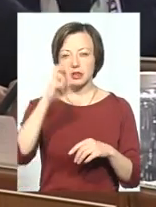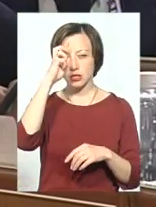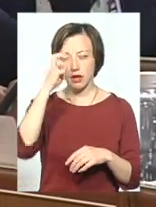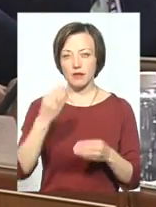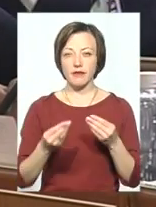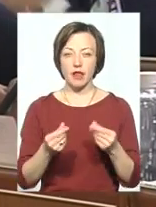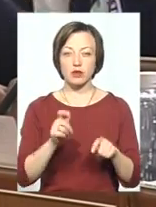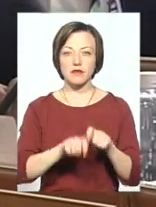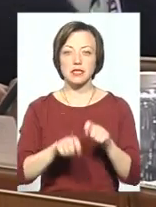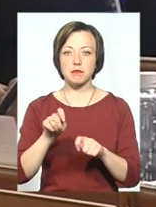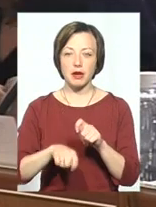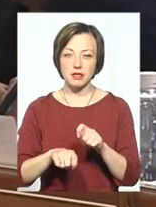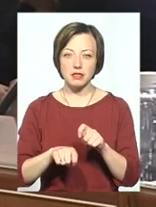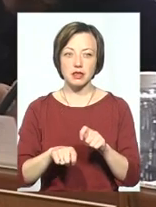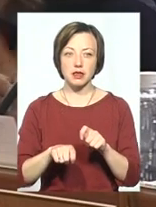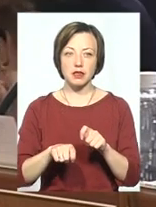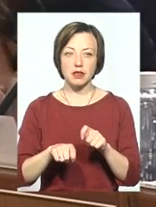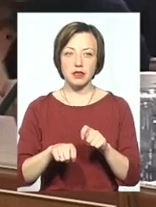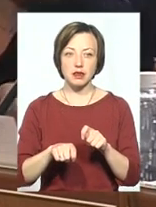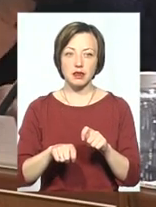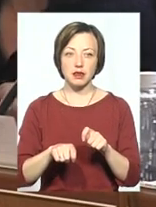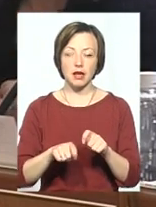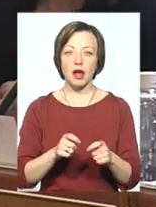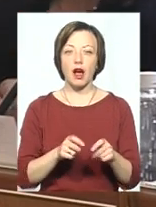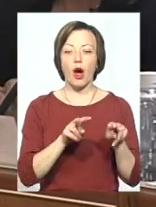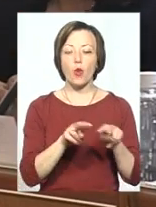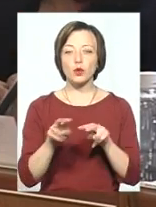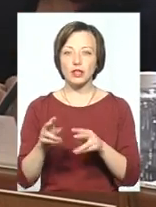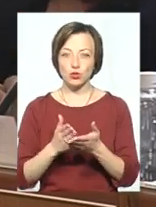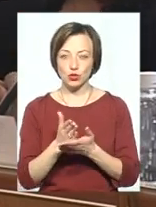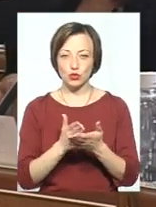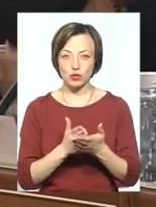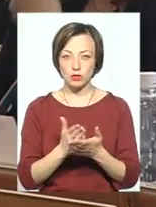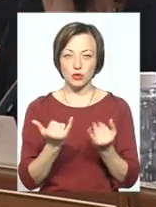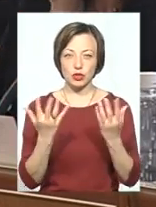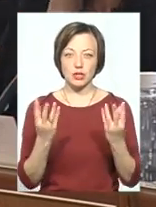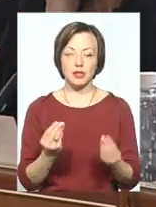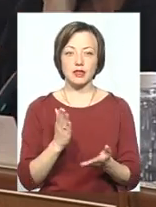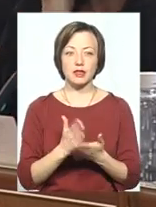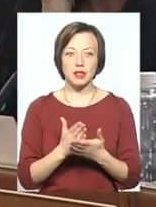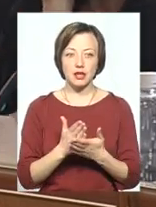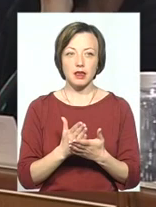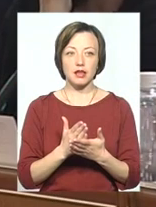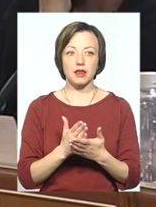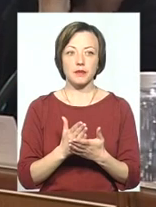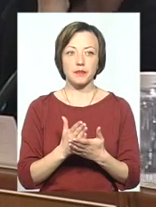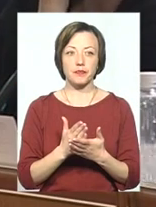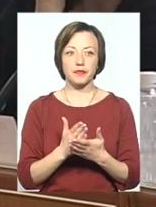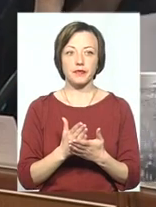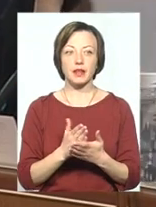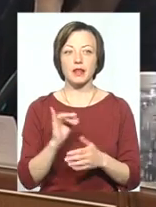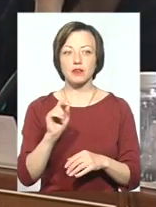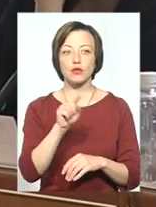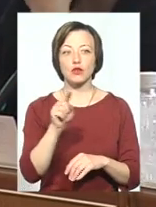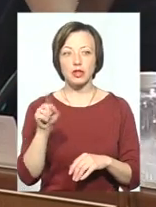фінансові інспекції або аудиторські служби, яка вже на сьогоднішній день є і так правильно вже називається, за те, що